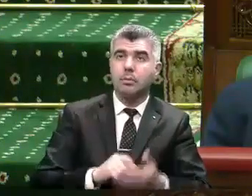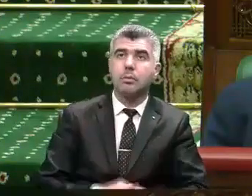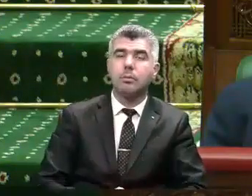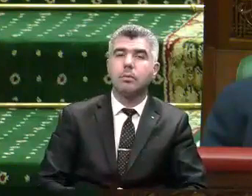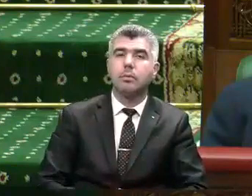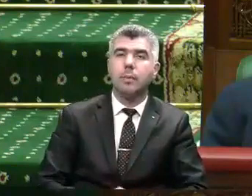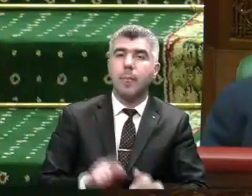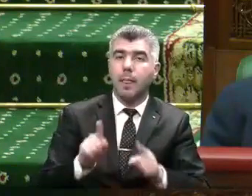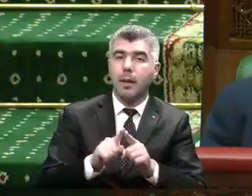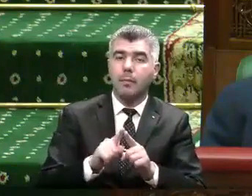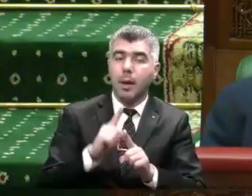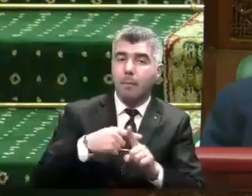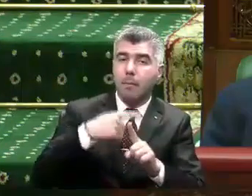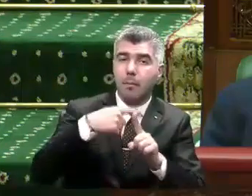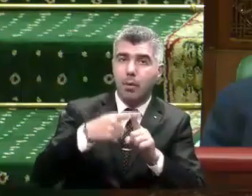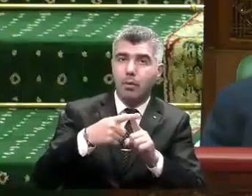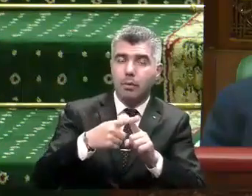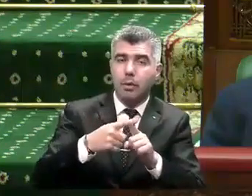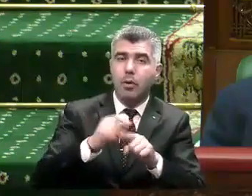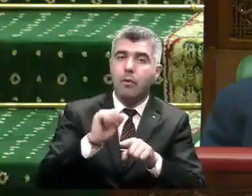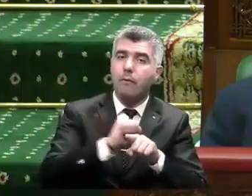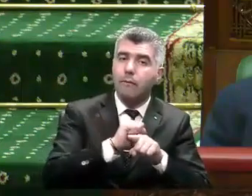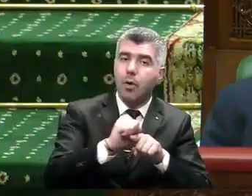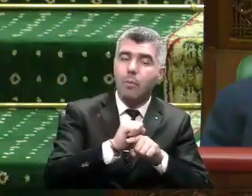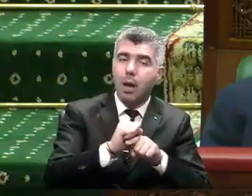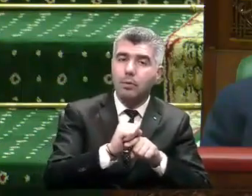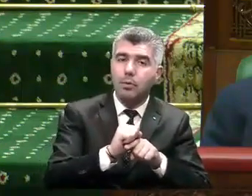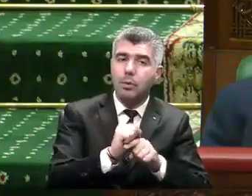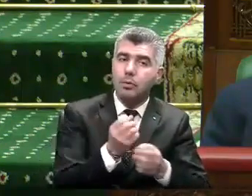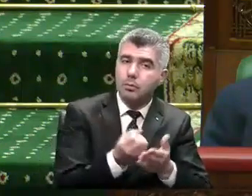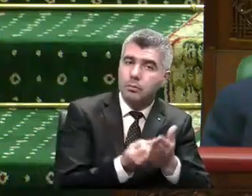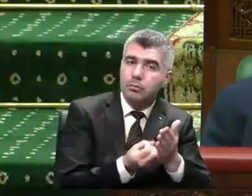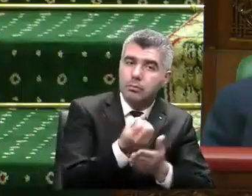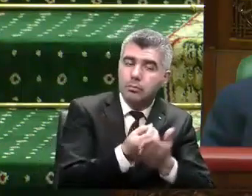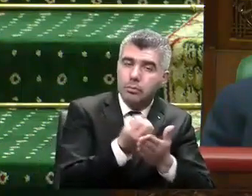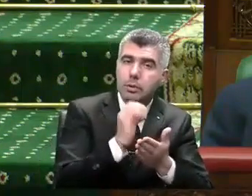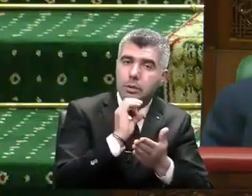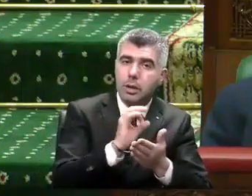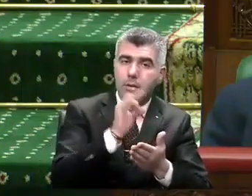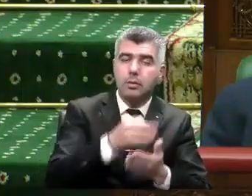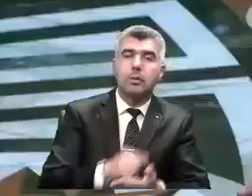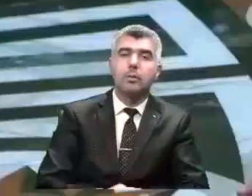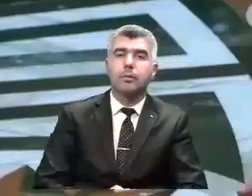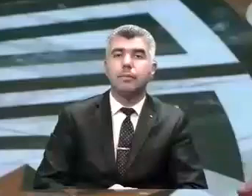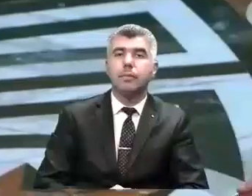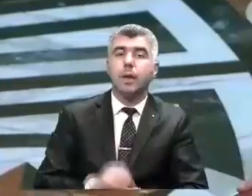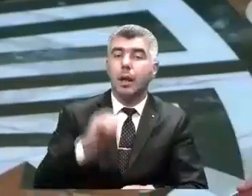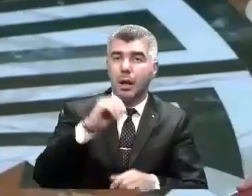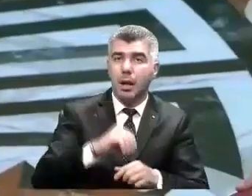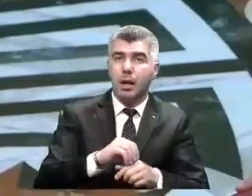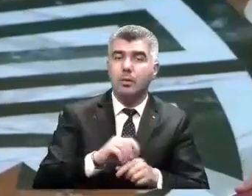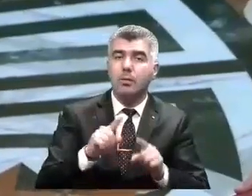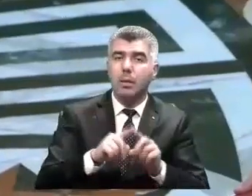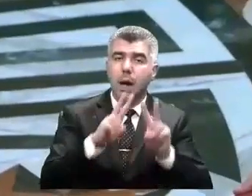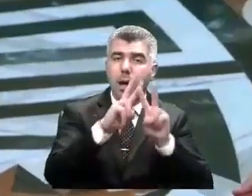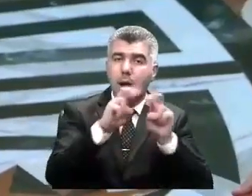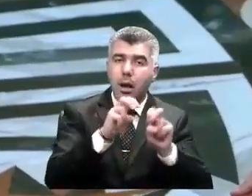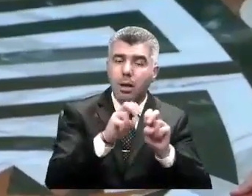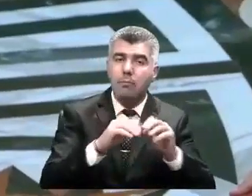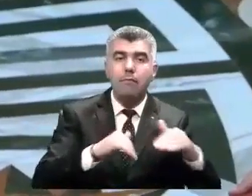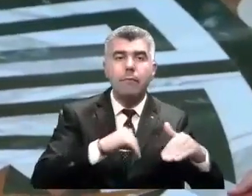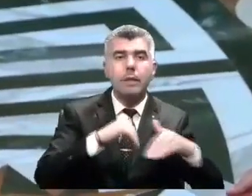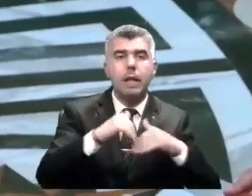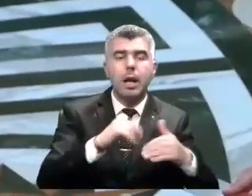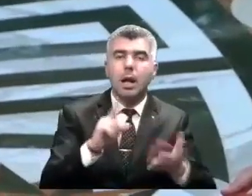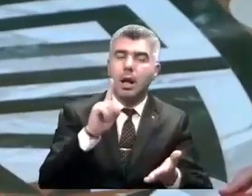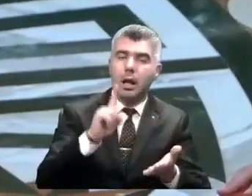علاوه على التكوين خاص العمليه ديال التوعيه والتحسيس، وهذا ما تقوم به لا نارسا، وخاص ايضا التعزيز ديال المراقبه الطرقيه.